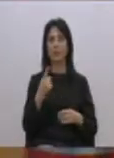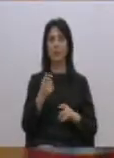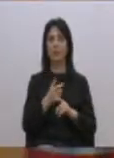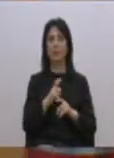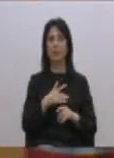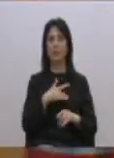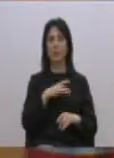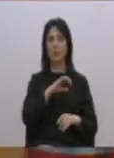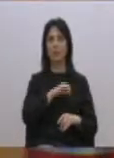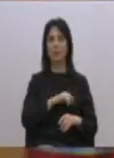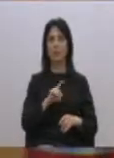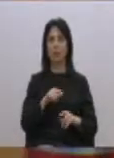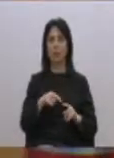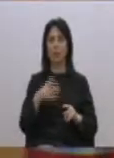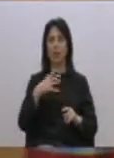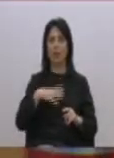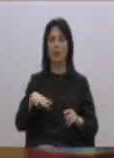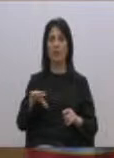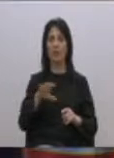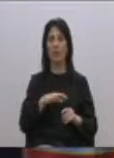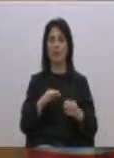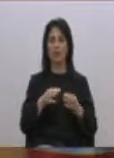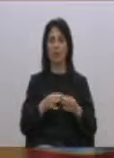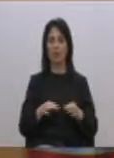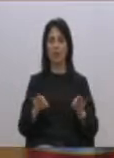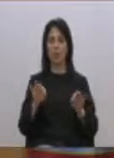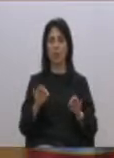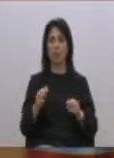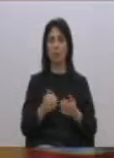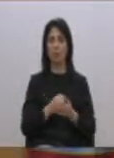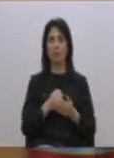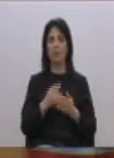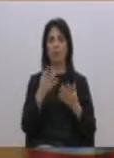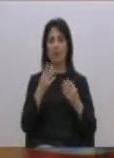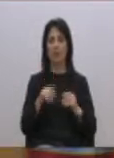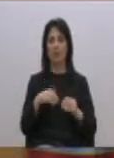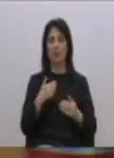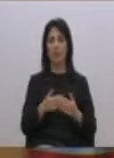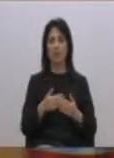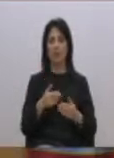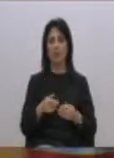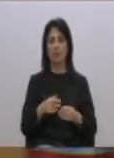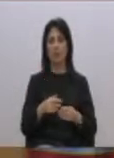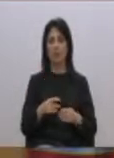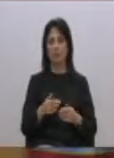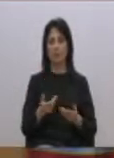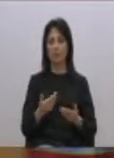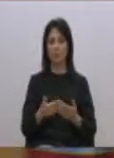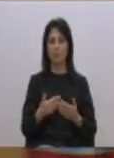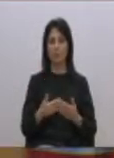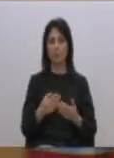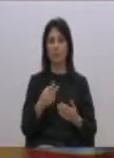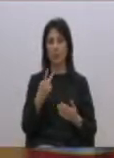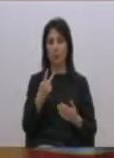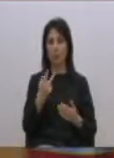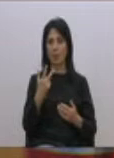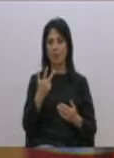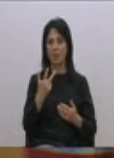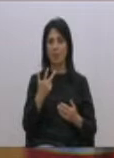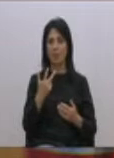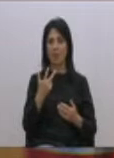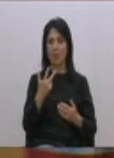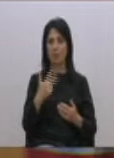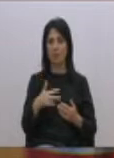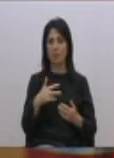zalyan gulimtsqdeba rom am kveqanashi damoukidevlobis mopovebis dghidan. Ra vitsi, 2 tu 3 ateuli